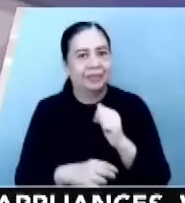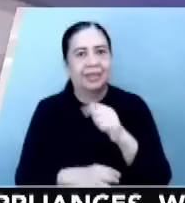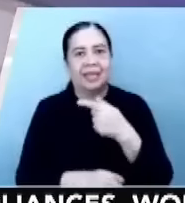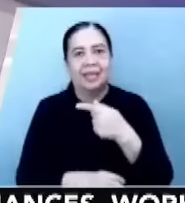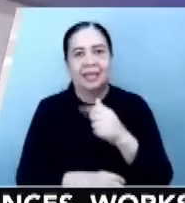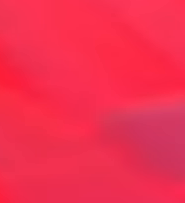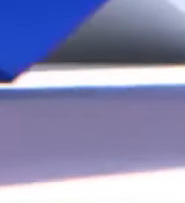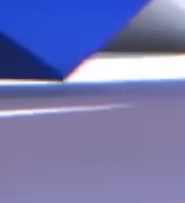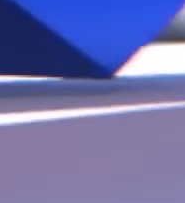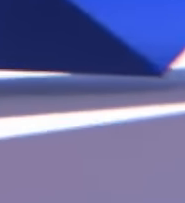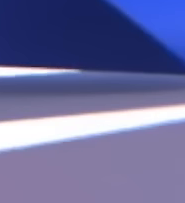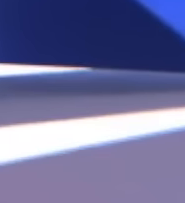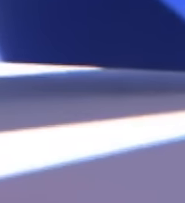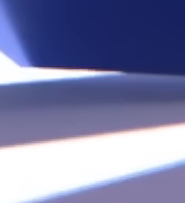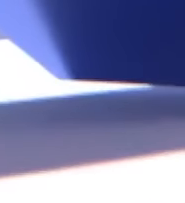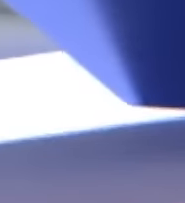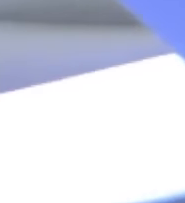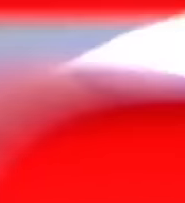kay Aubrey Carampel.